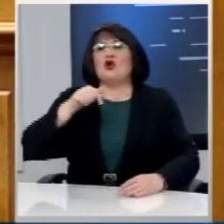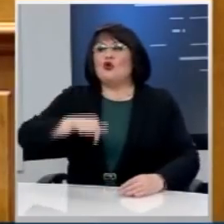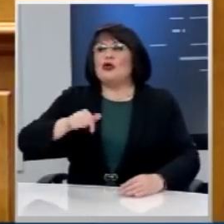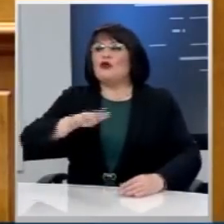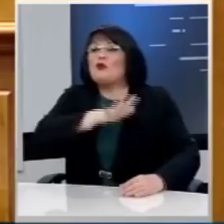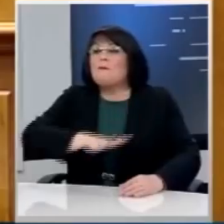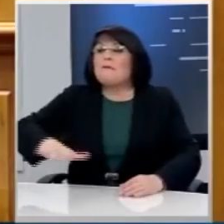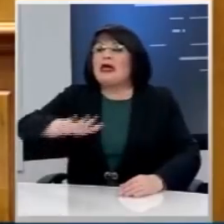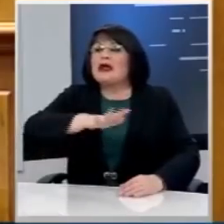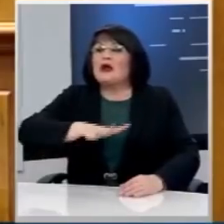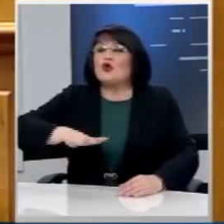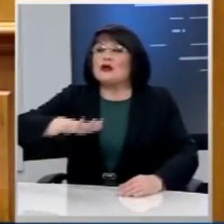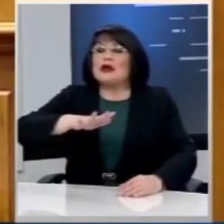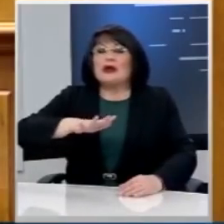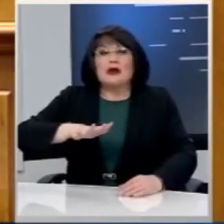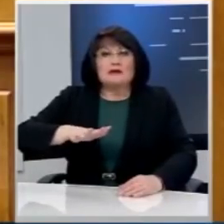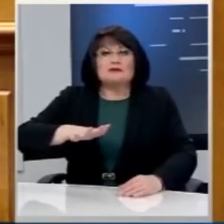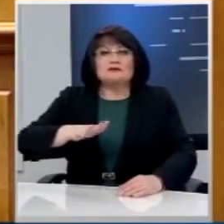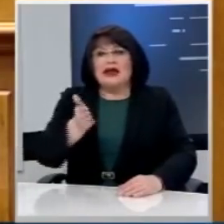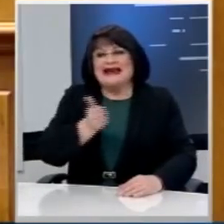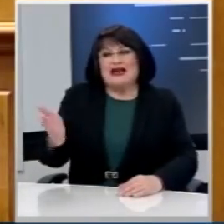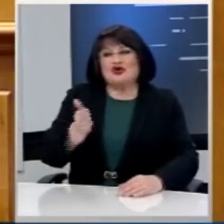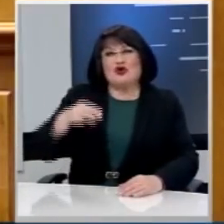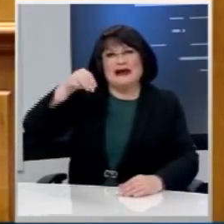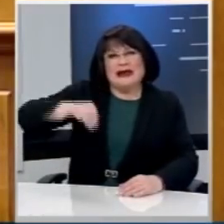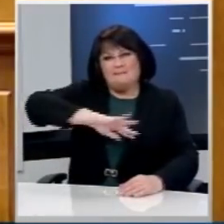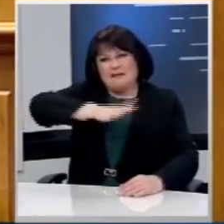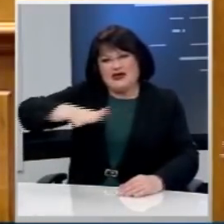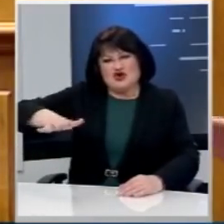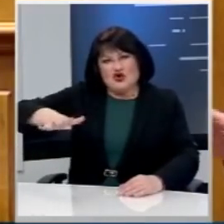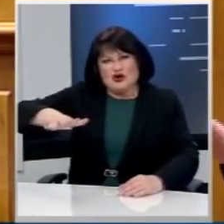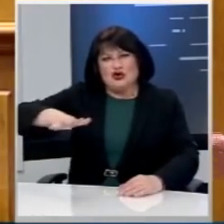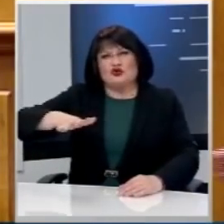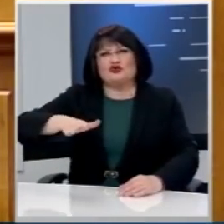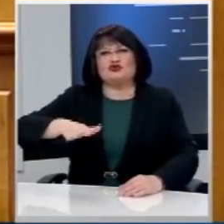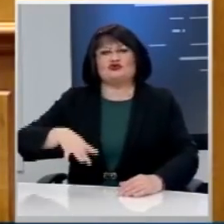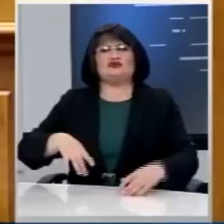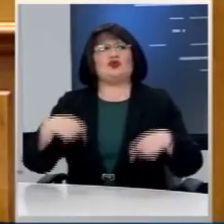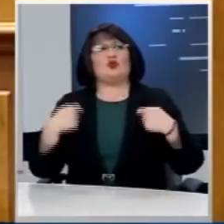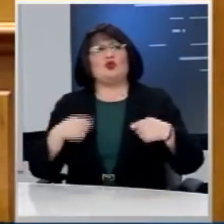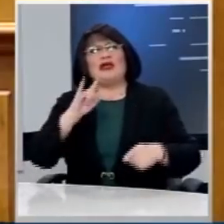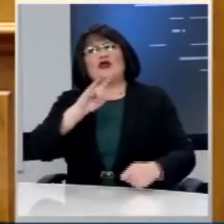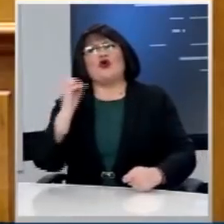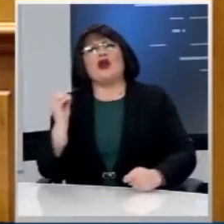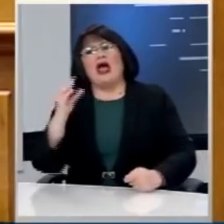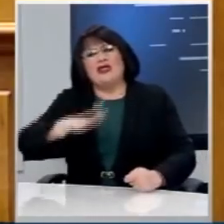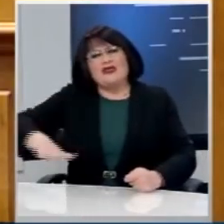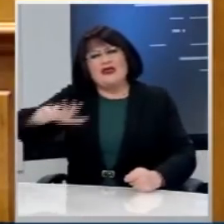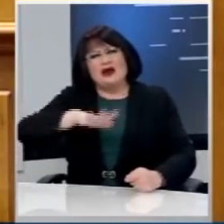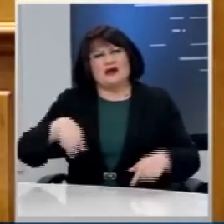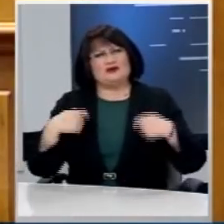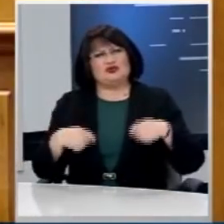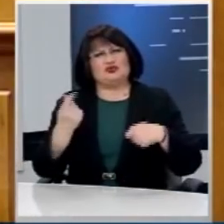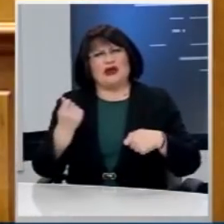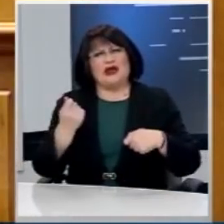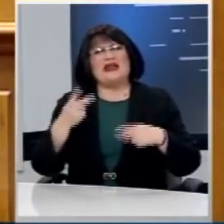ευρύτερη περιοχή της Ανατολικής Μεσογείου, του Αιγαίου, μια περιοχή πλούσια σε κοιτάσματα υδρογονανθράκων,